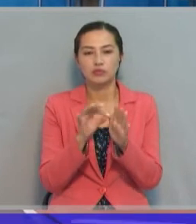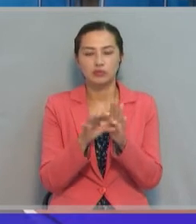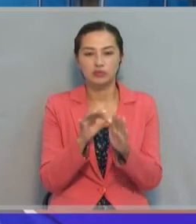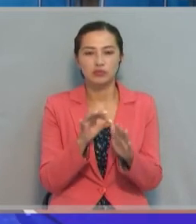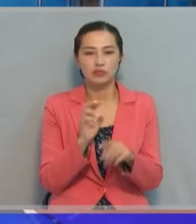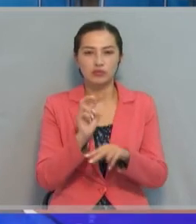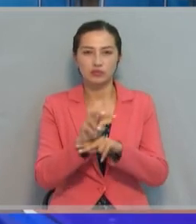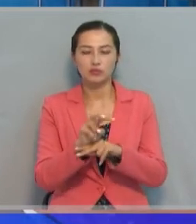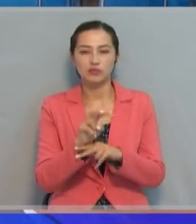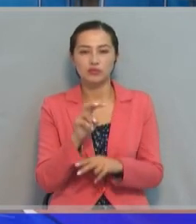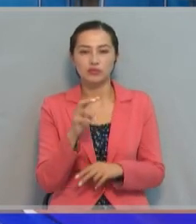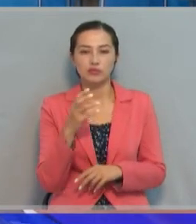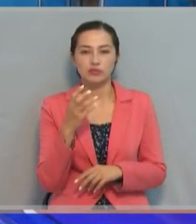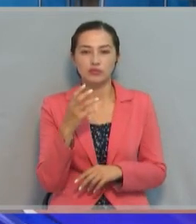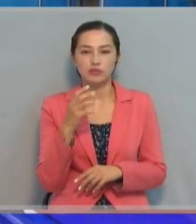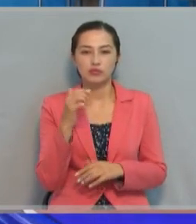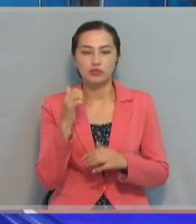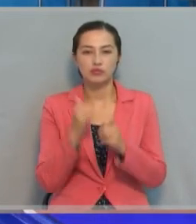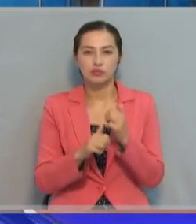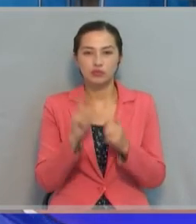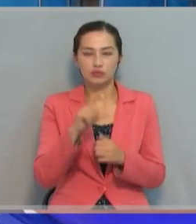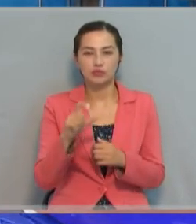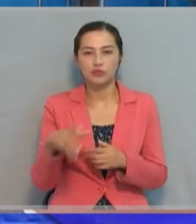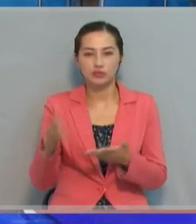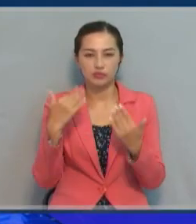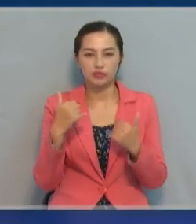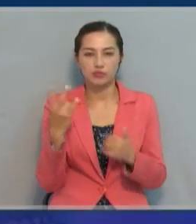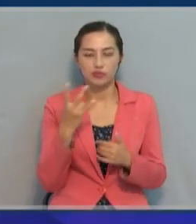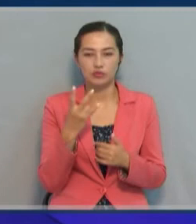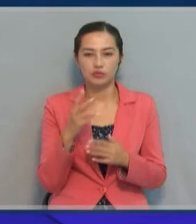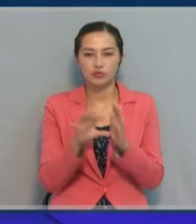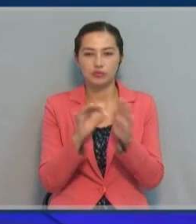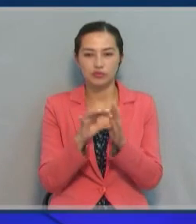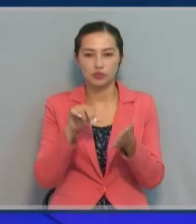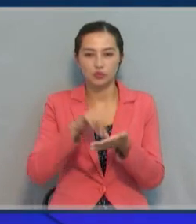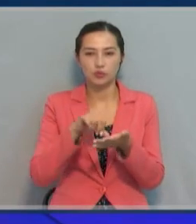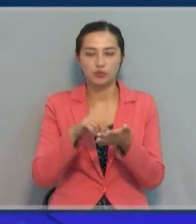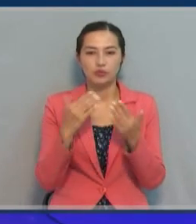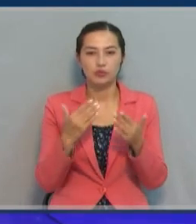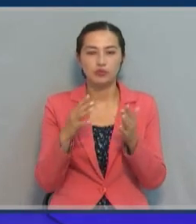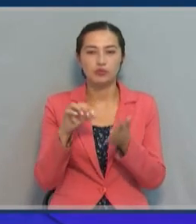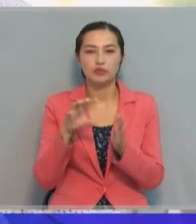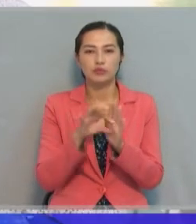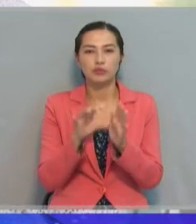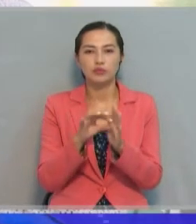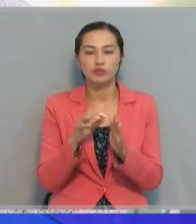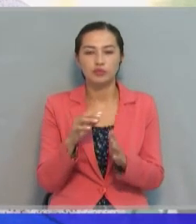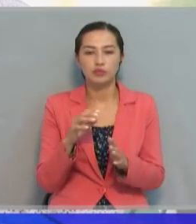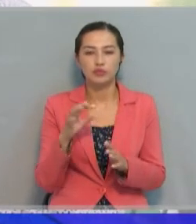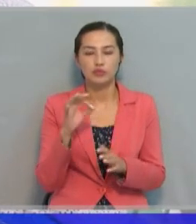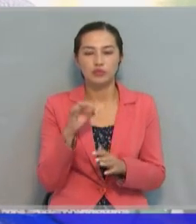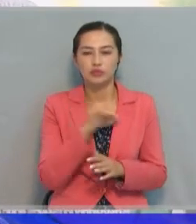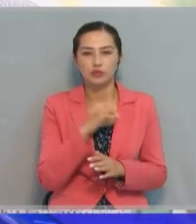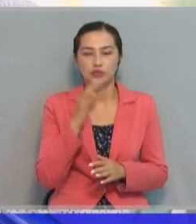отырмын. Барлық адамдарды сайлауға шақырамын. Айта кетейік, бүгінгі сайлауға екі партия мен өзін өзі ұсынған